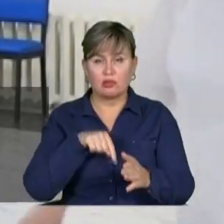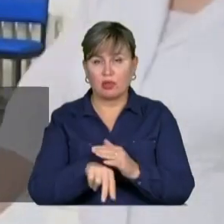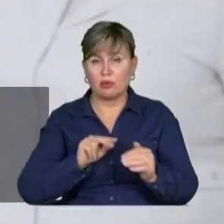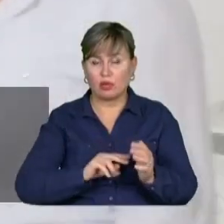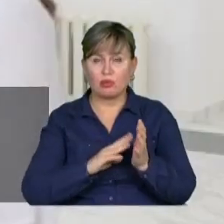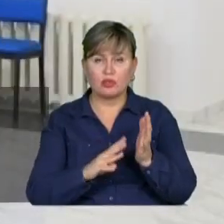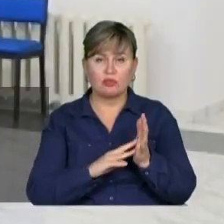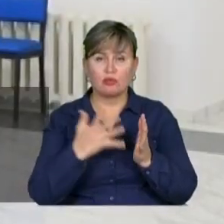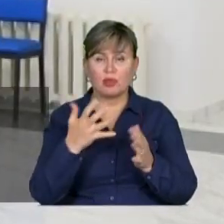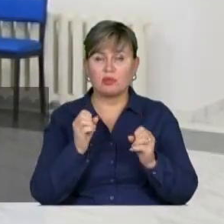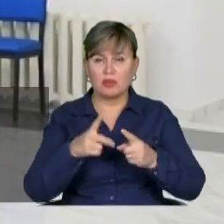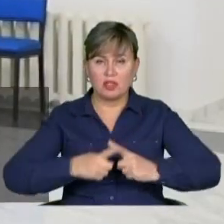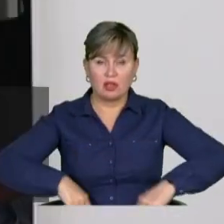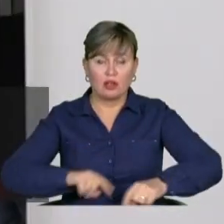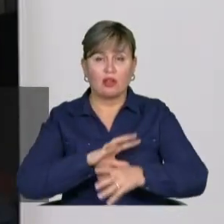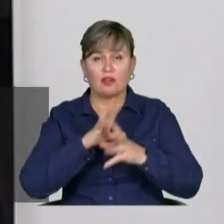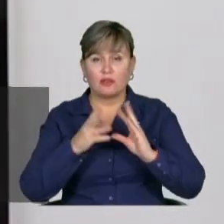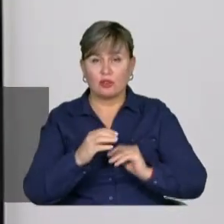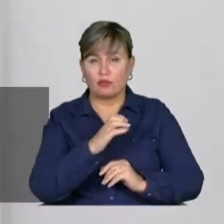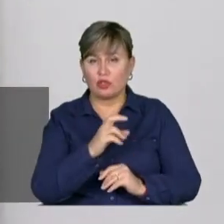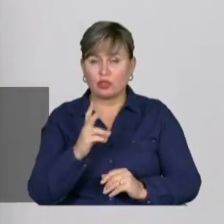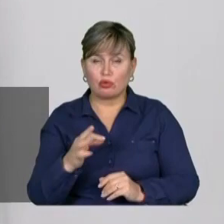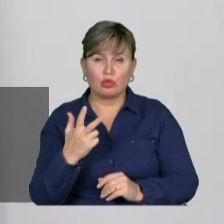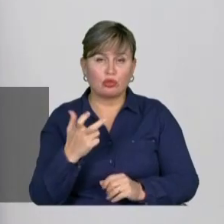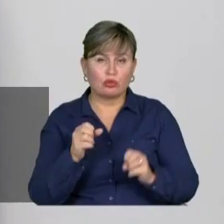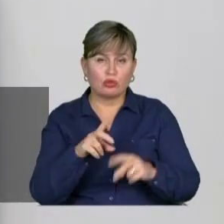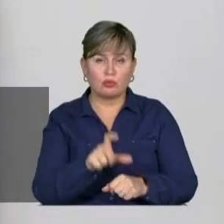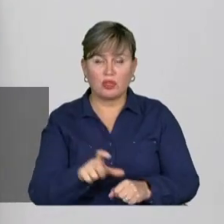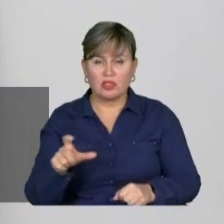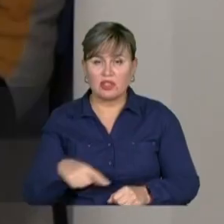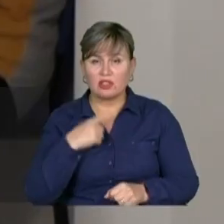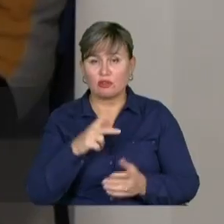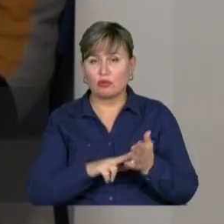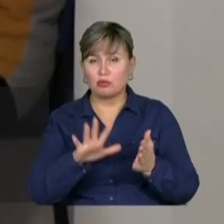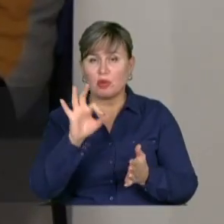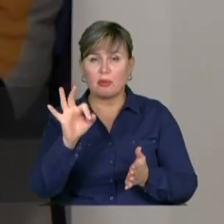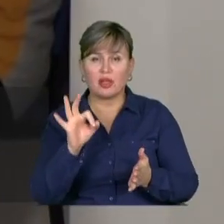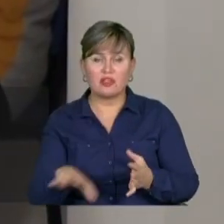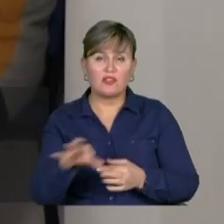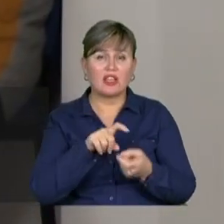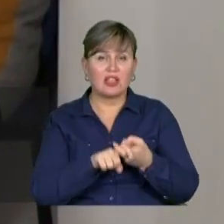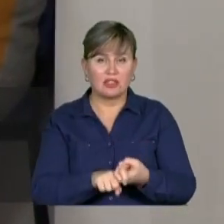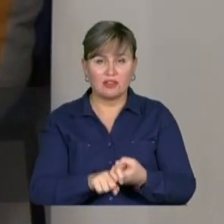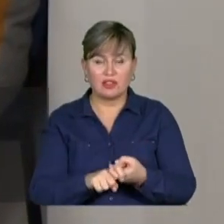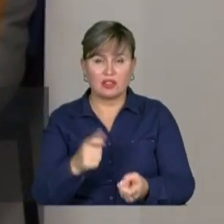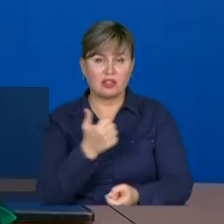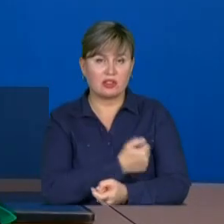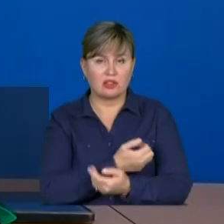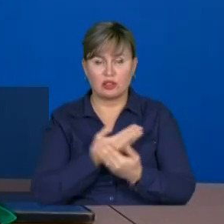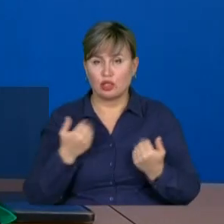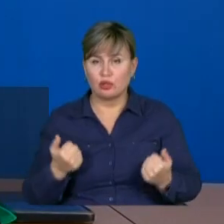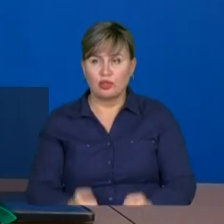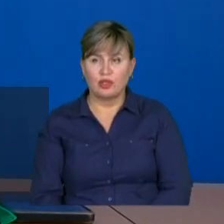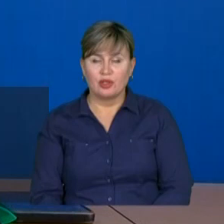передвижных прививочных пунктов. Всего их в СКО около 300. Специалисты отмечают, что 85% всех инфицированных непривитые. В